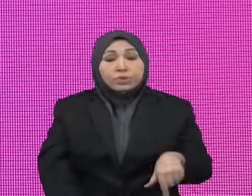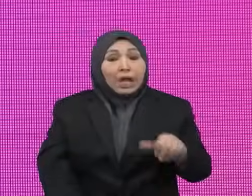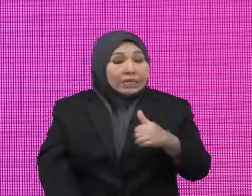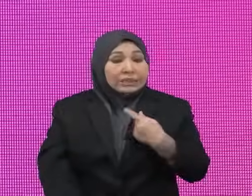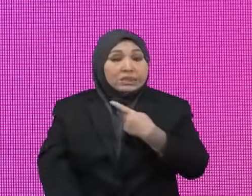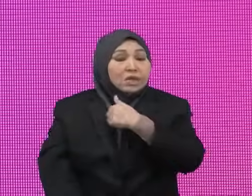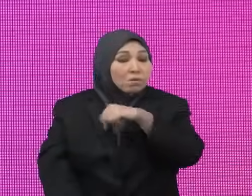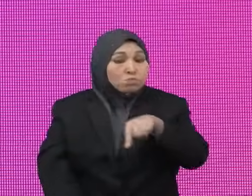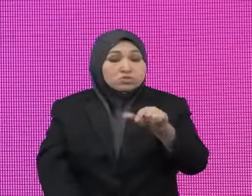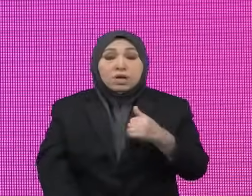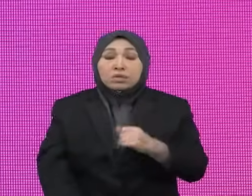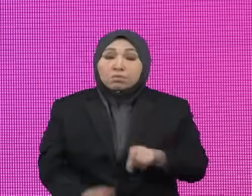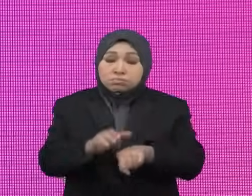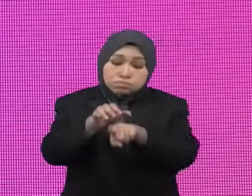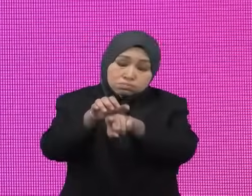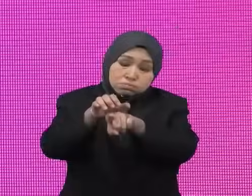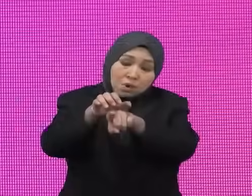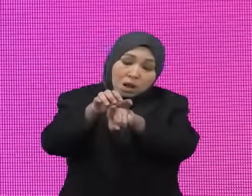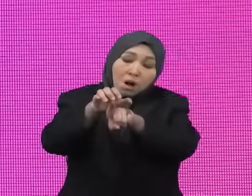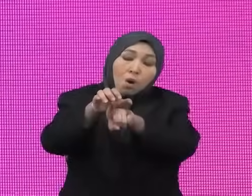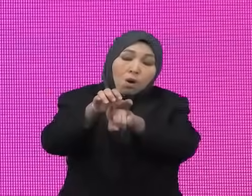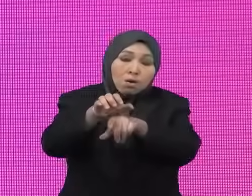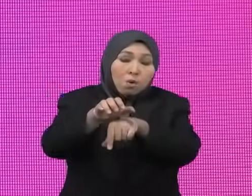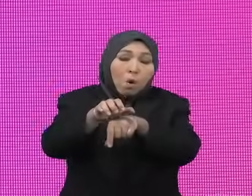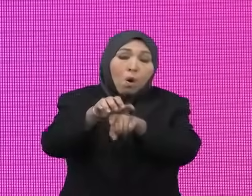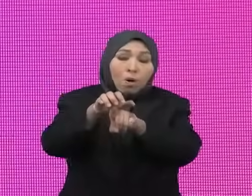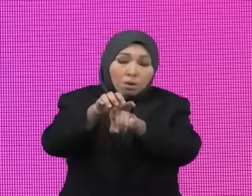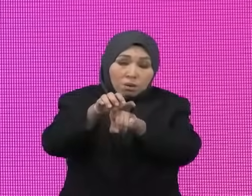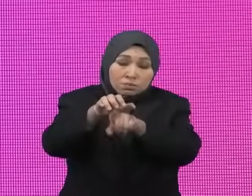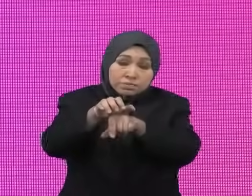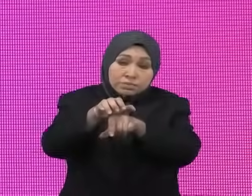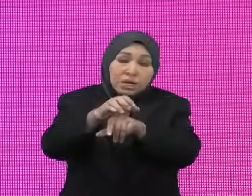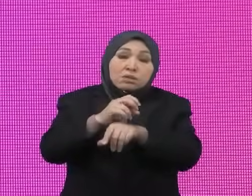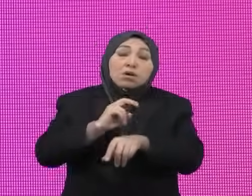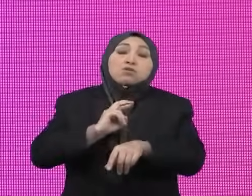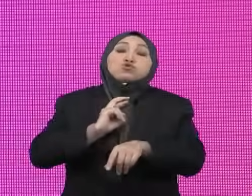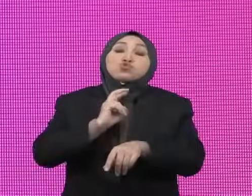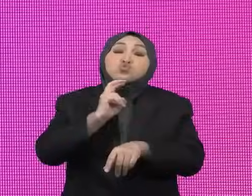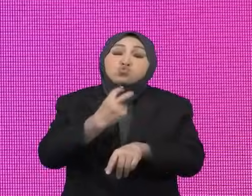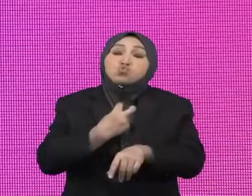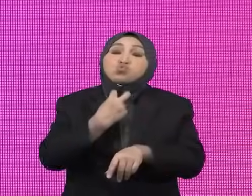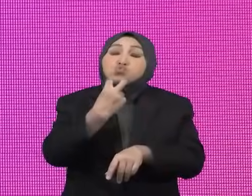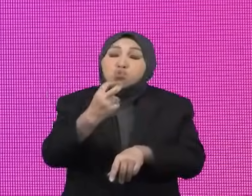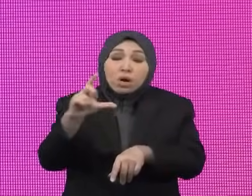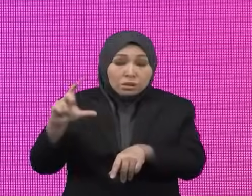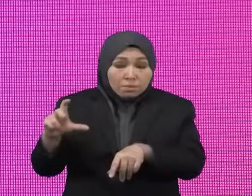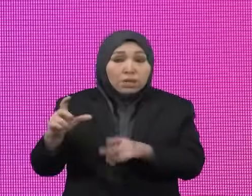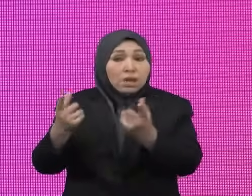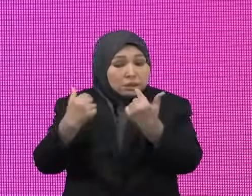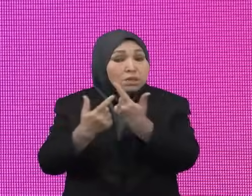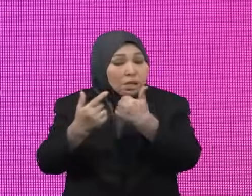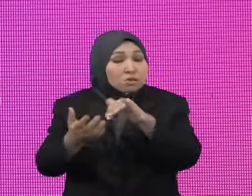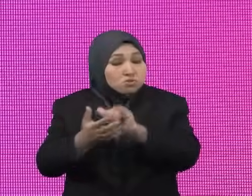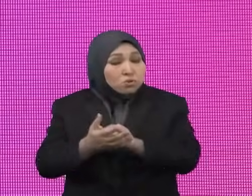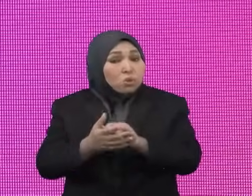pangkal lidah ini diterangkat ke atas. Qa. Dan suara tebal juga datang di situ.